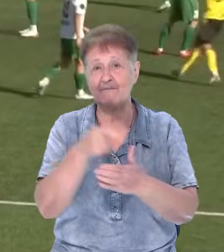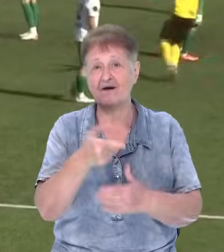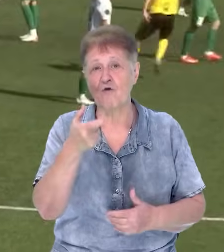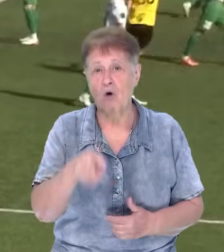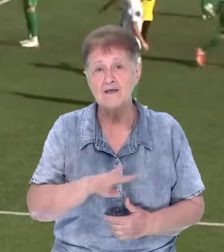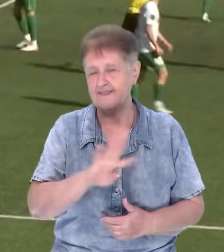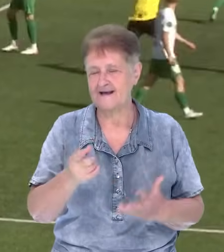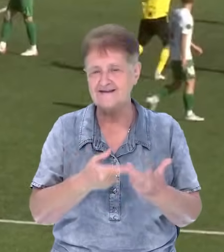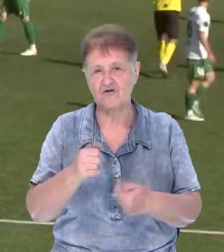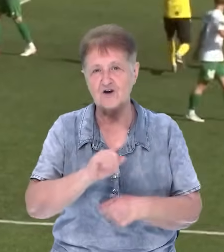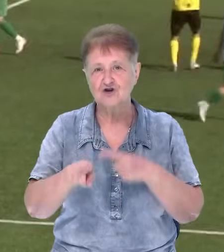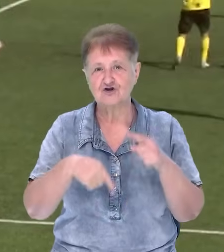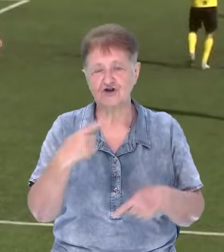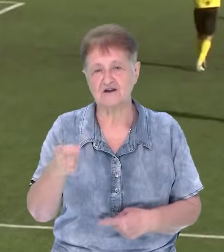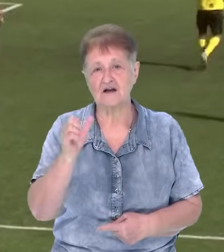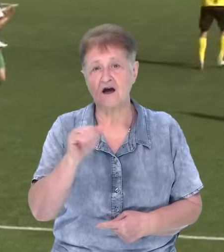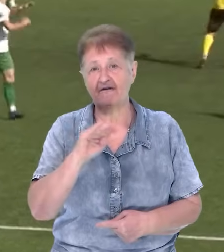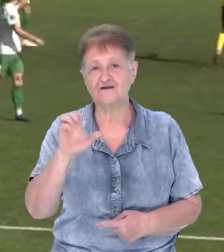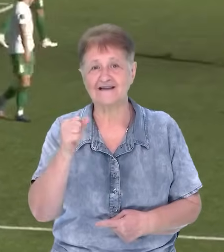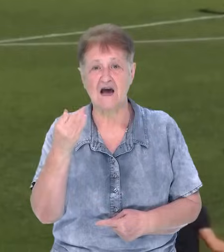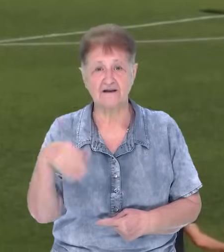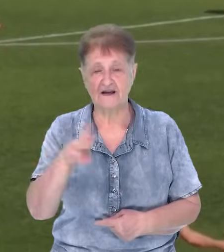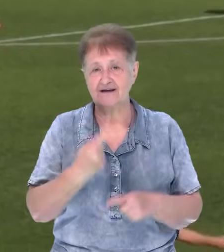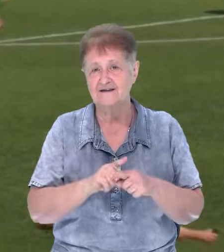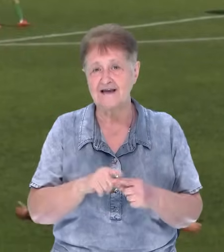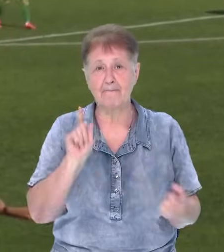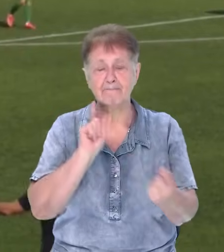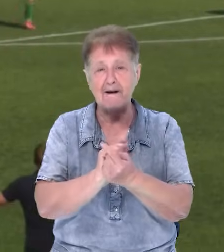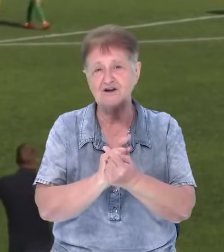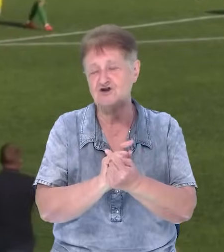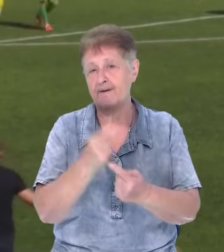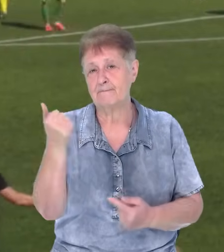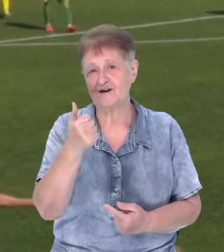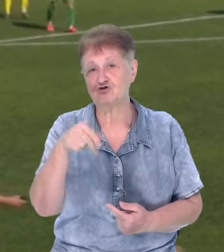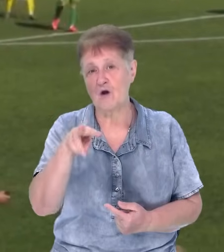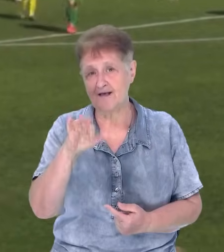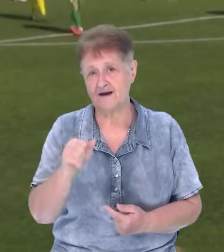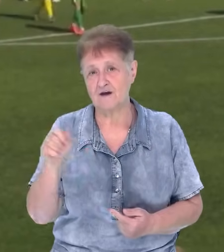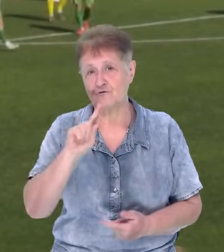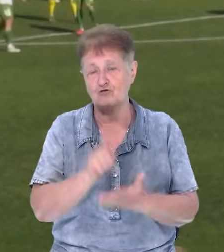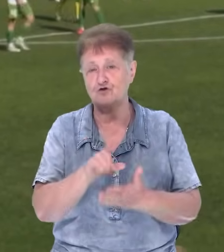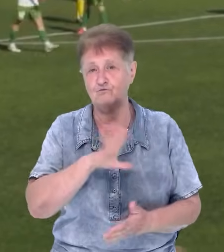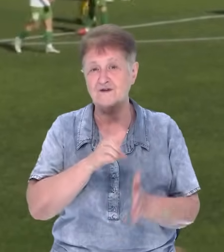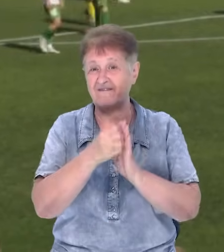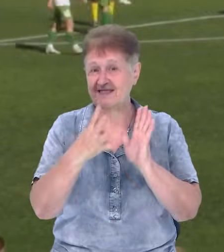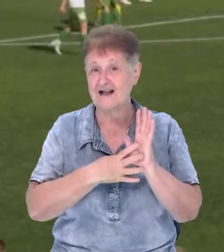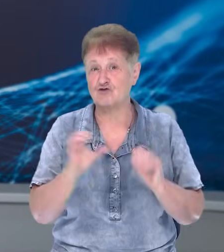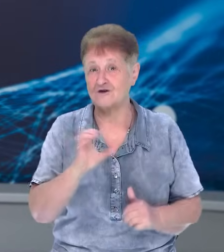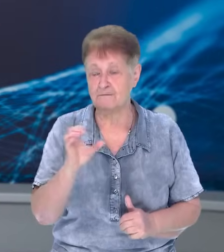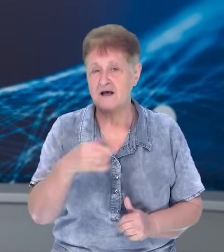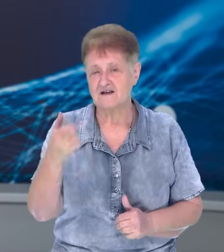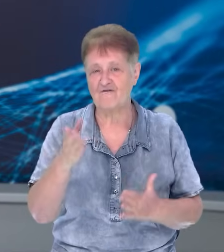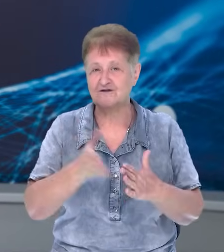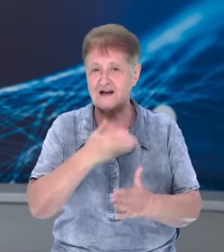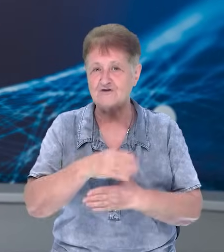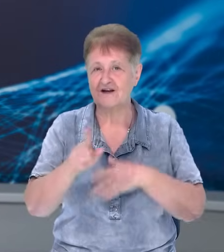гол, який не зарахували через офсайд. Цей матч 4-го туру першої ліги групи «Б» мав відбутися 19 серпня, але